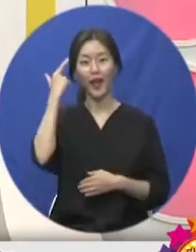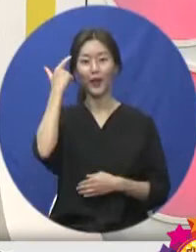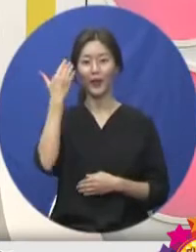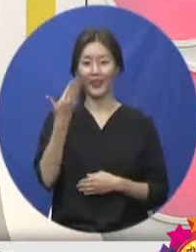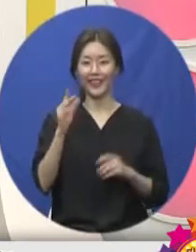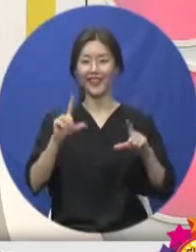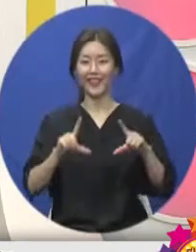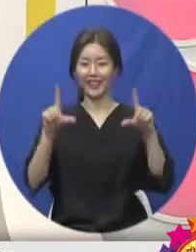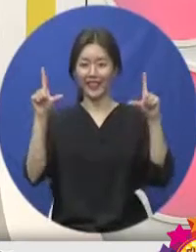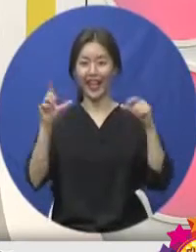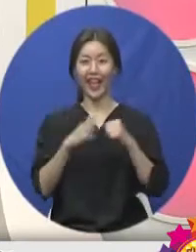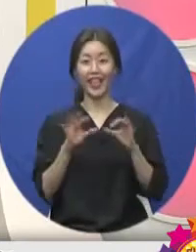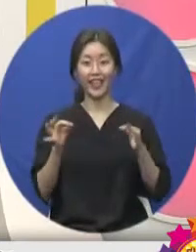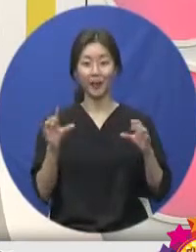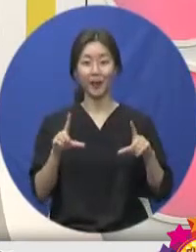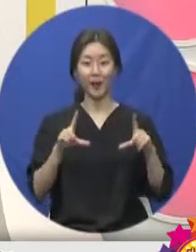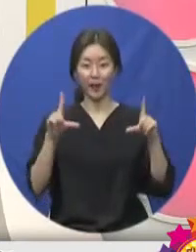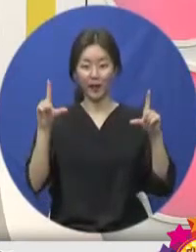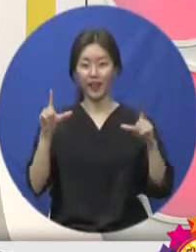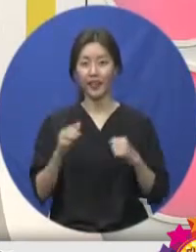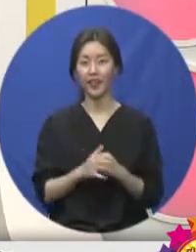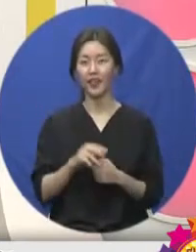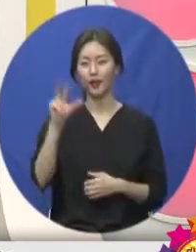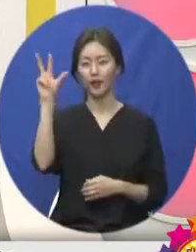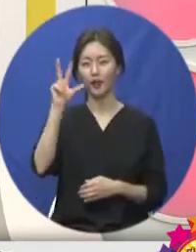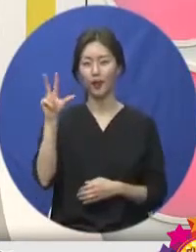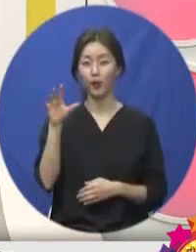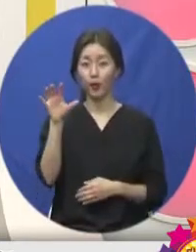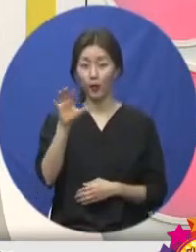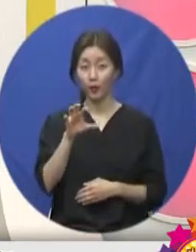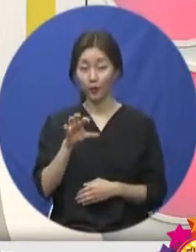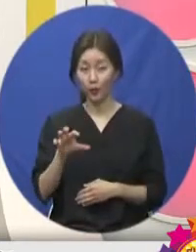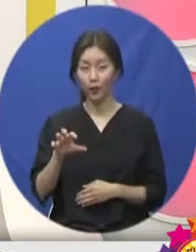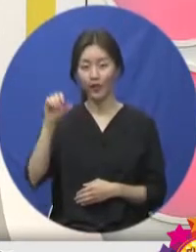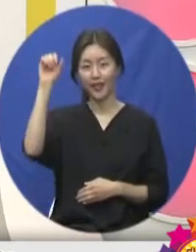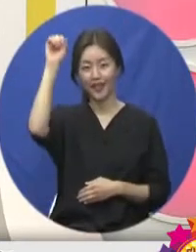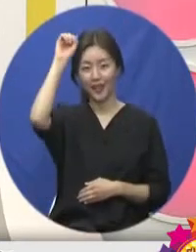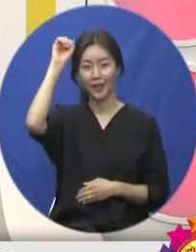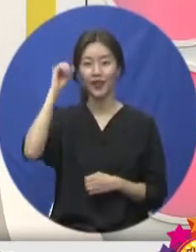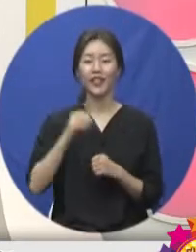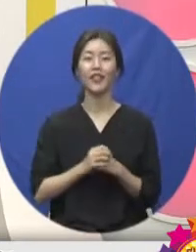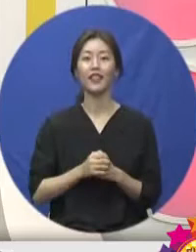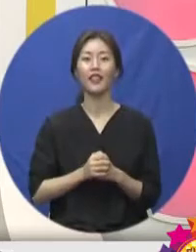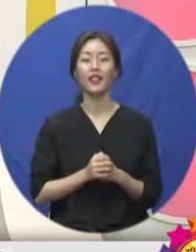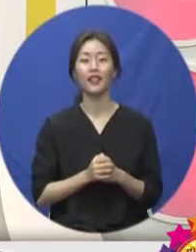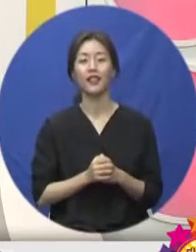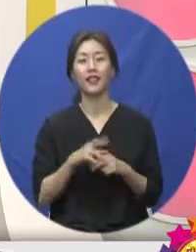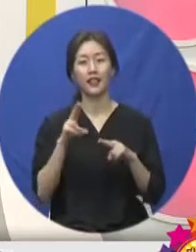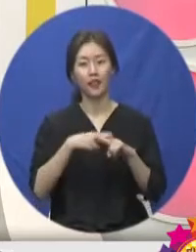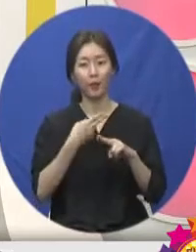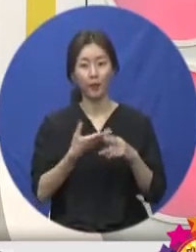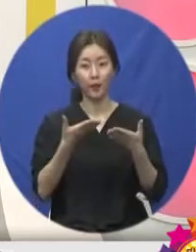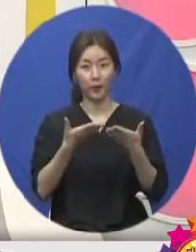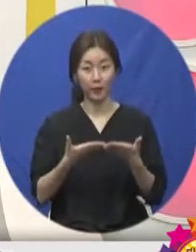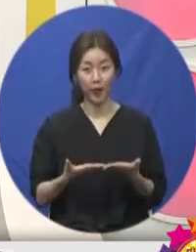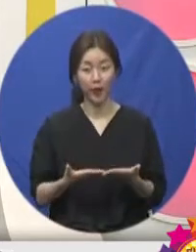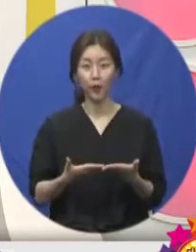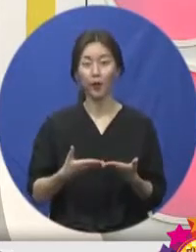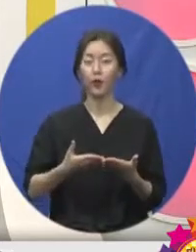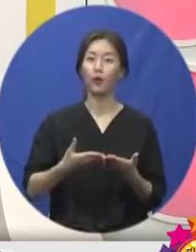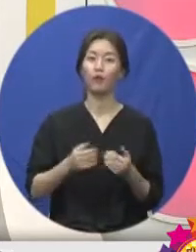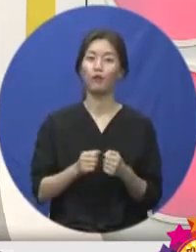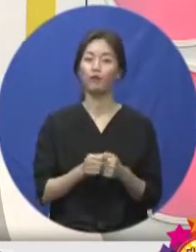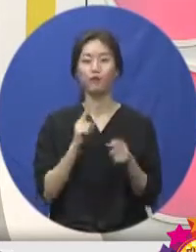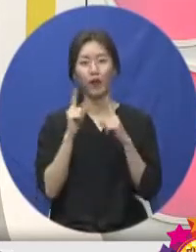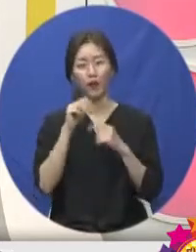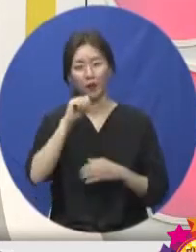날이니 퀴즈는 해야 되겠죠? 금요일 퀴즈. 변함 없이. 자, 팔도의 사투리를 퀴즈로 풀어보는 시간이죠. 네, 꼭 먹고 사투리도 맞추고